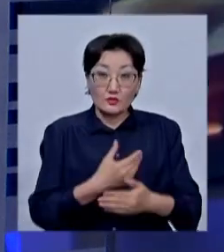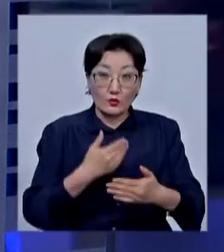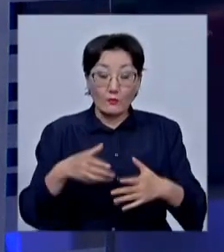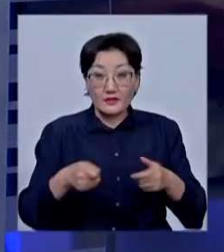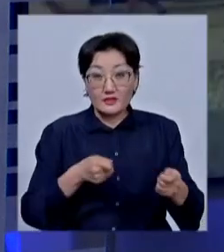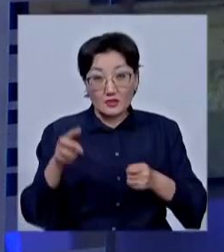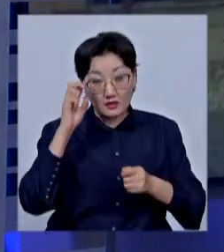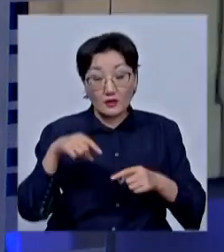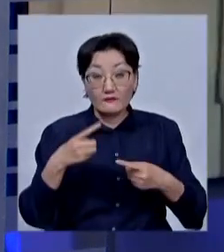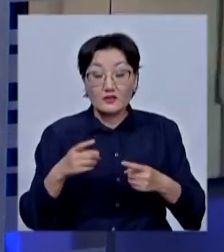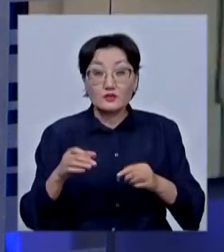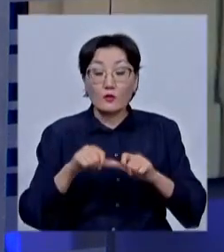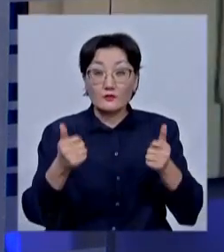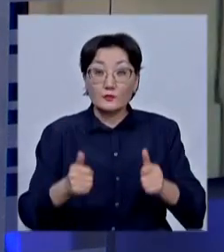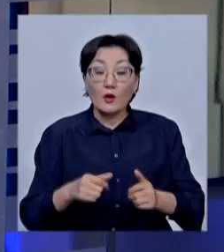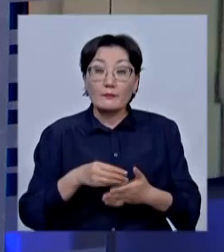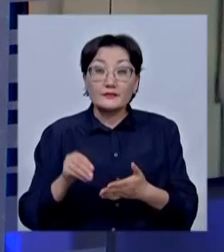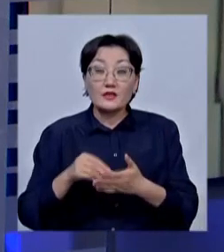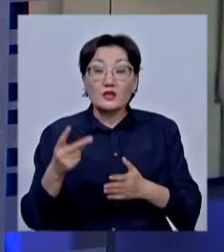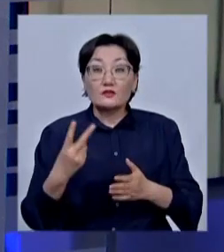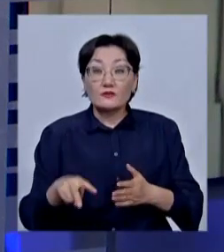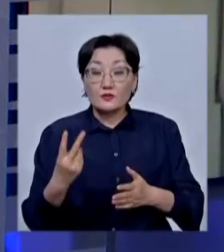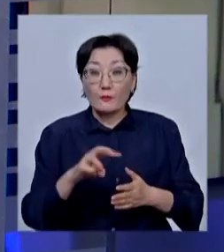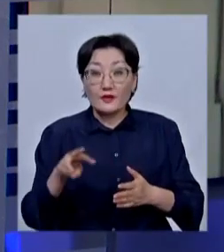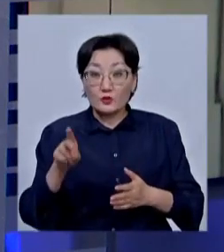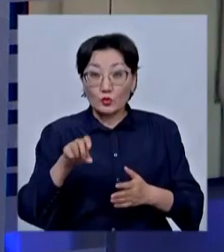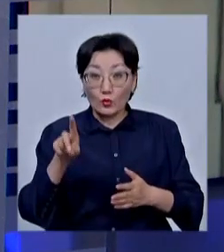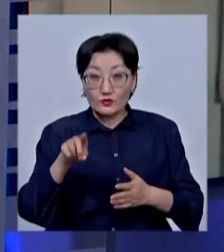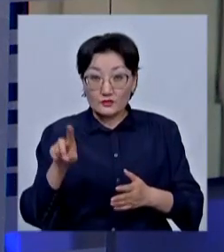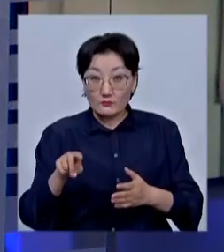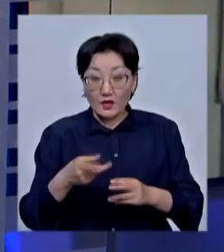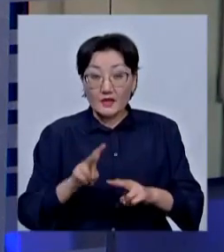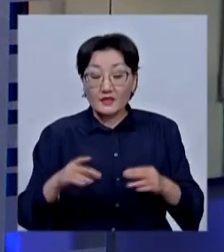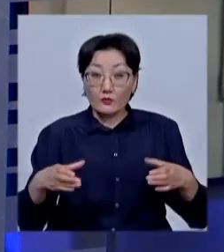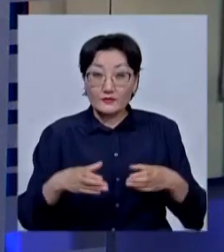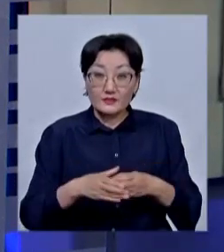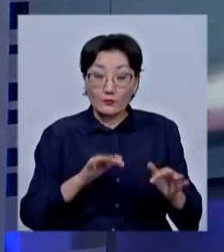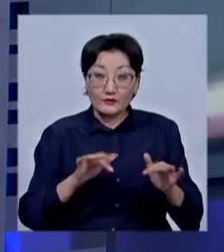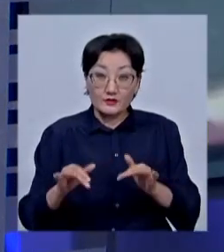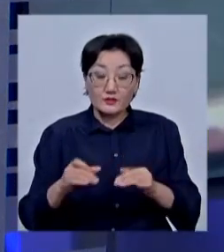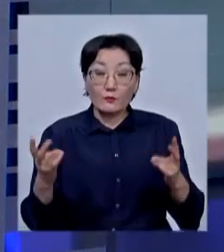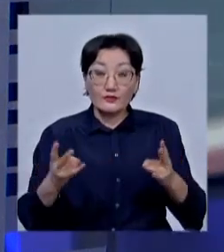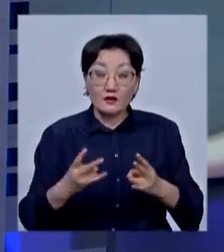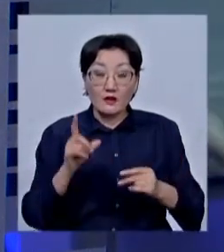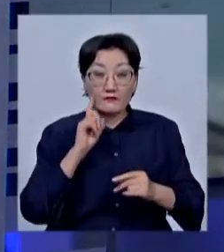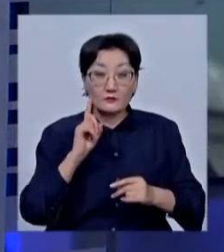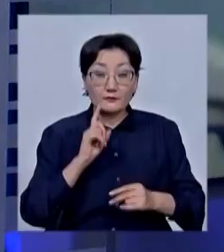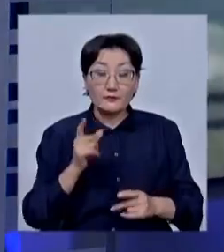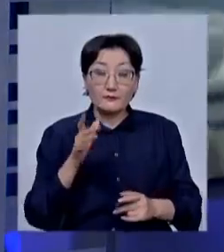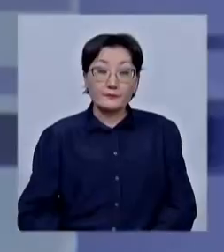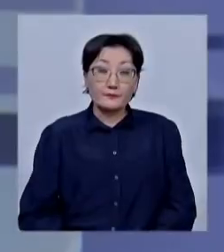власти страны говорили, что оформляют покупку 22 миллионов доз, но для организации процесса понадобится время.